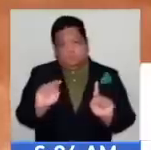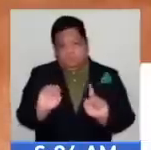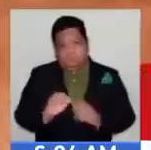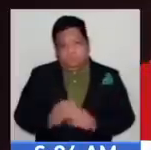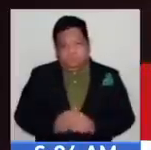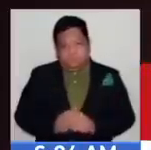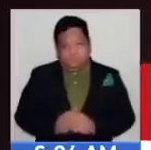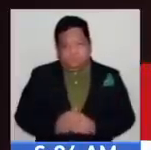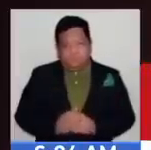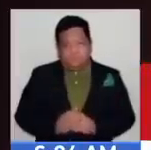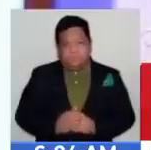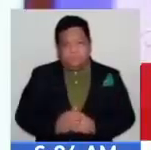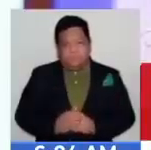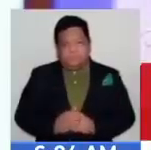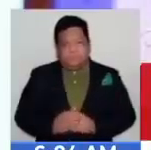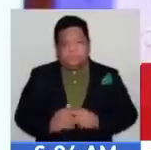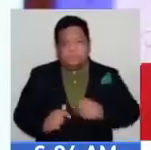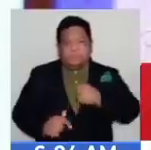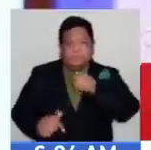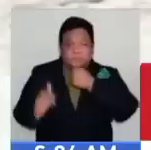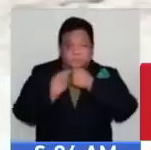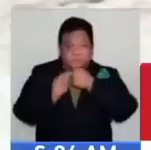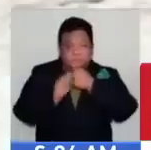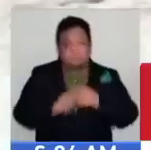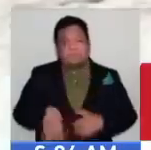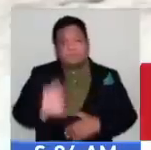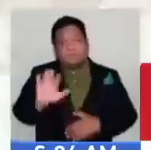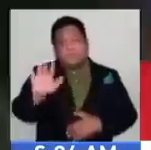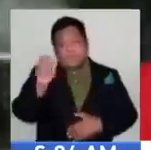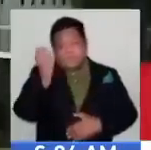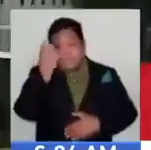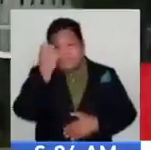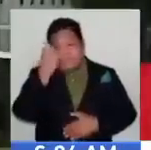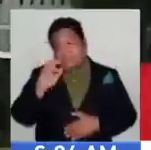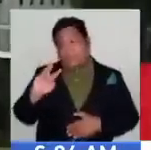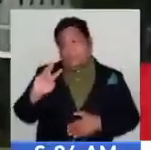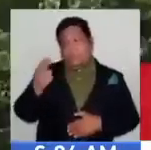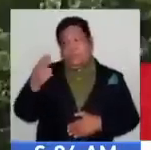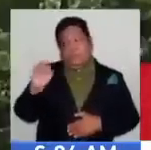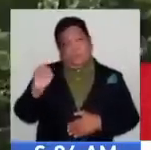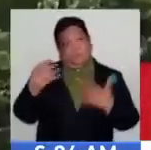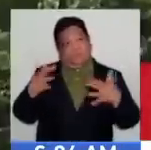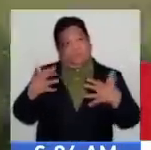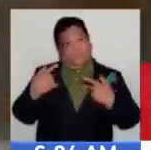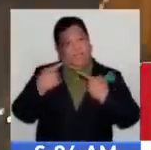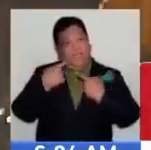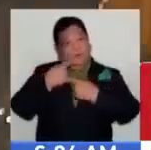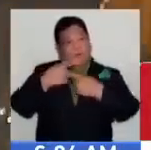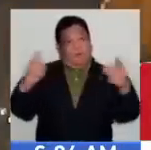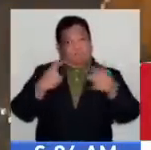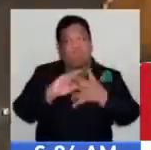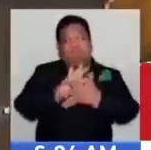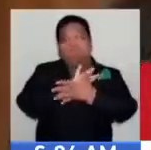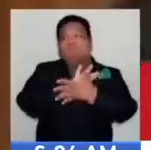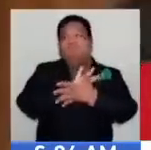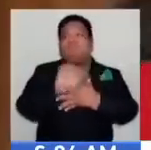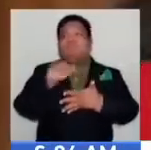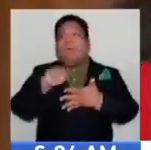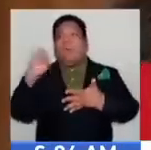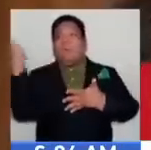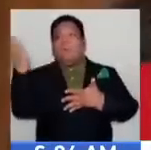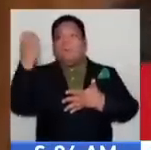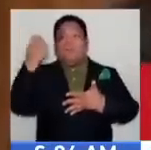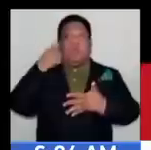May COVID pandemic pa rin kahit hindi na ito global health emergency ayon sa World Health Organization. Sabi ni Iloilo